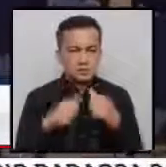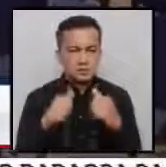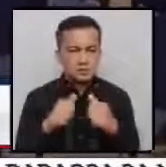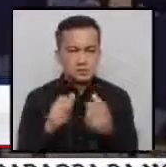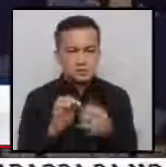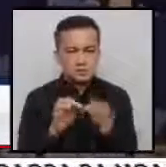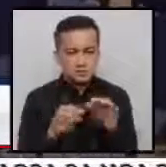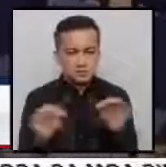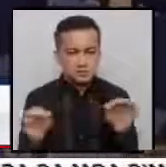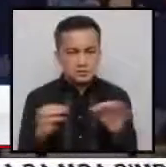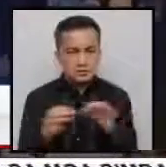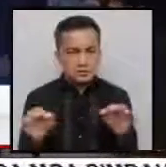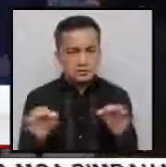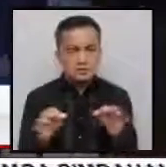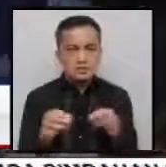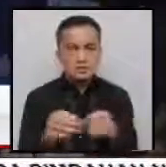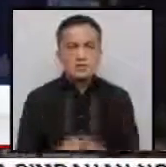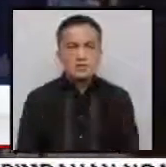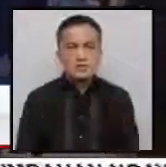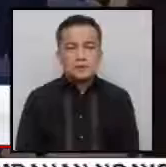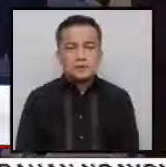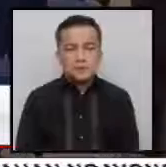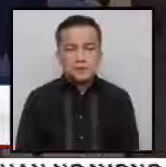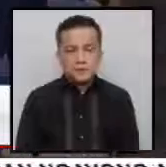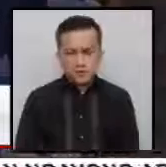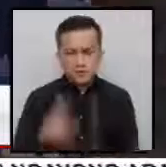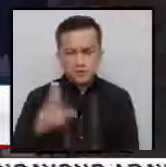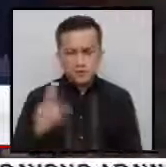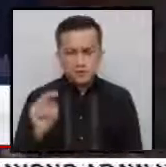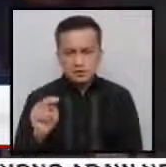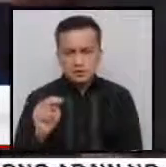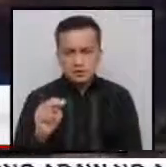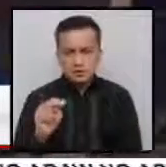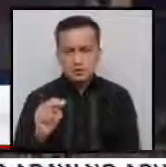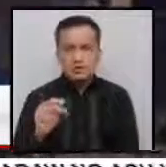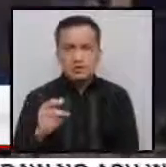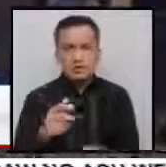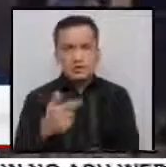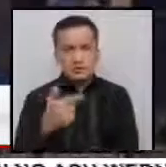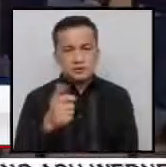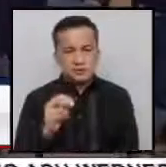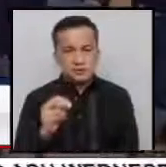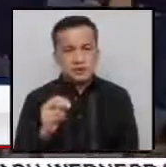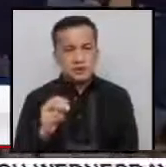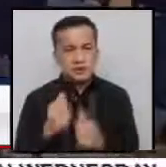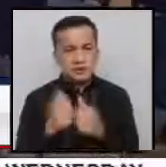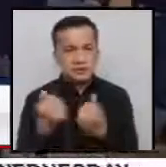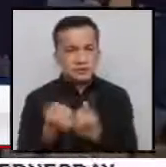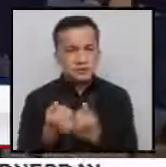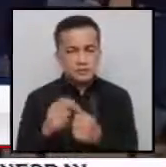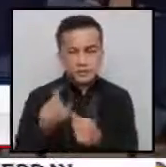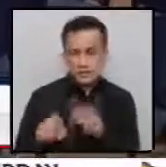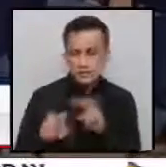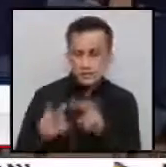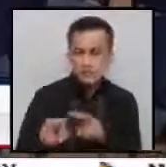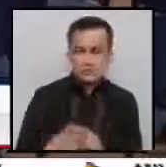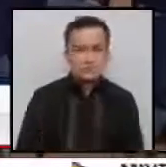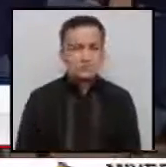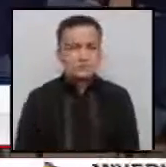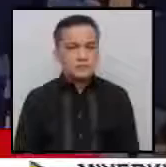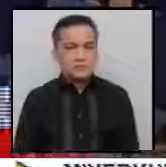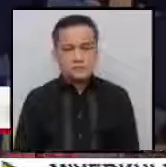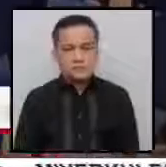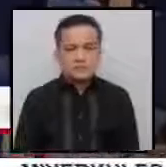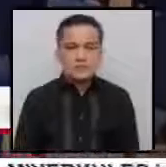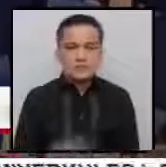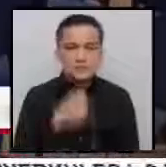no? Ng statement ng UN General Assembly. Dapat tingnan natin yon. Hindi naman siya nagko-condemn.